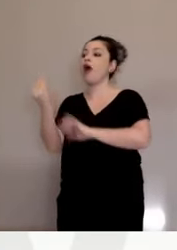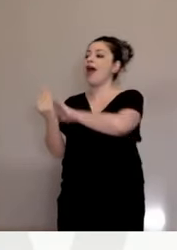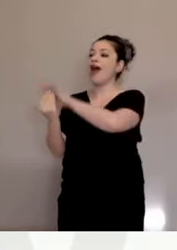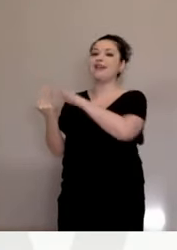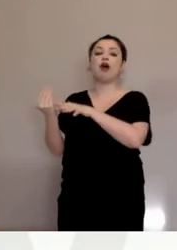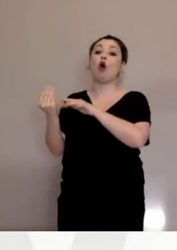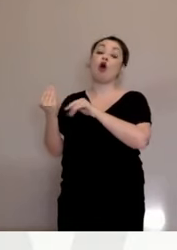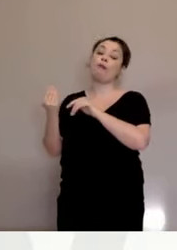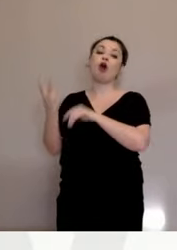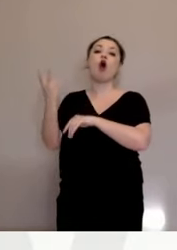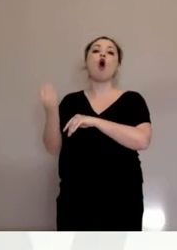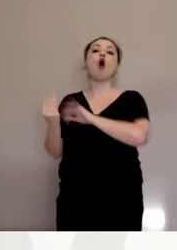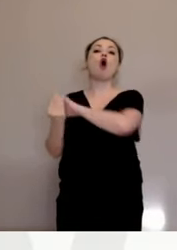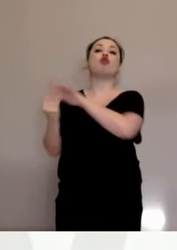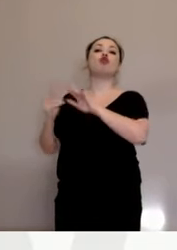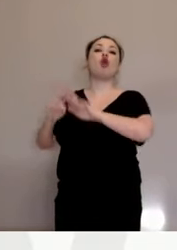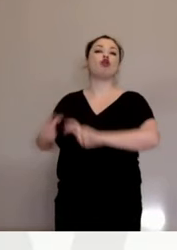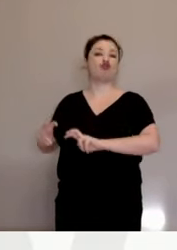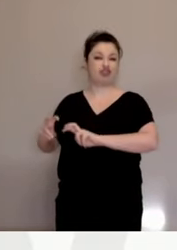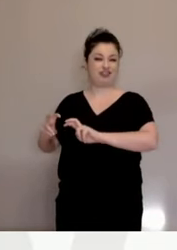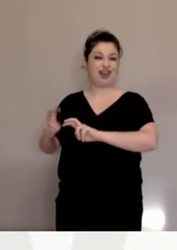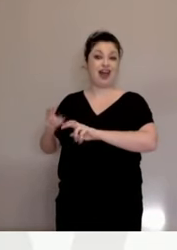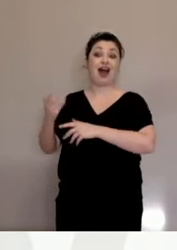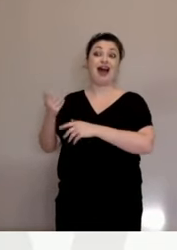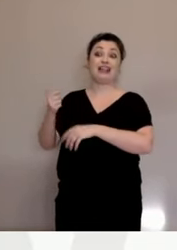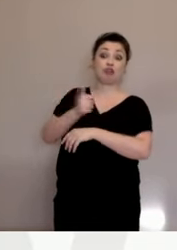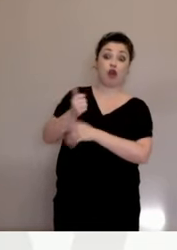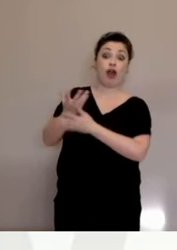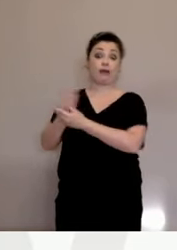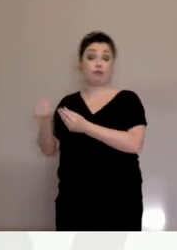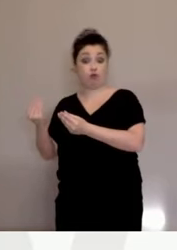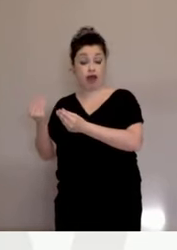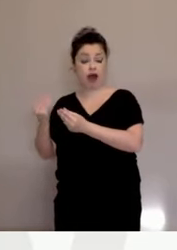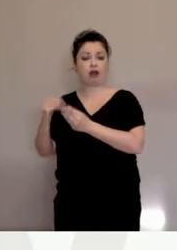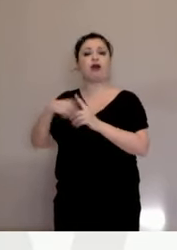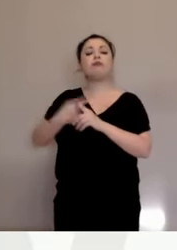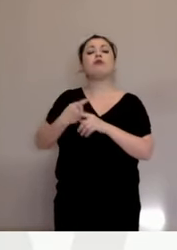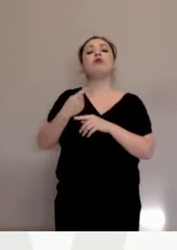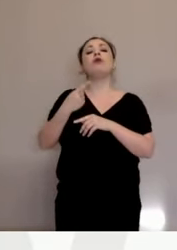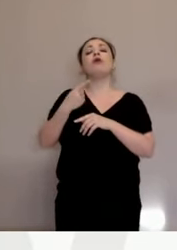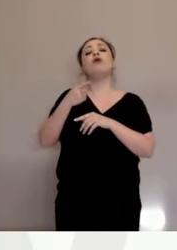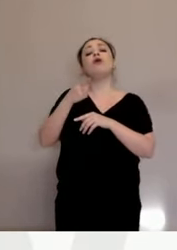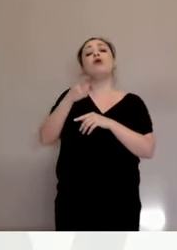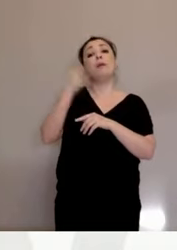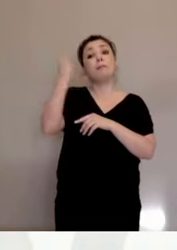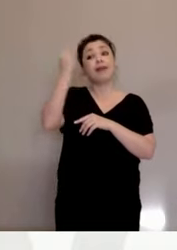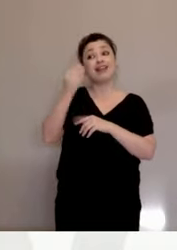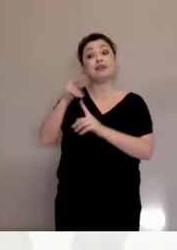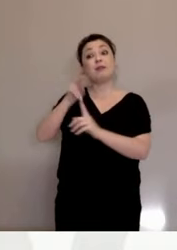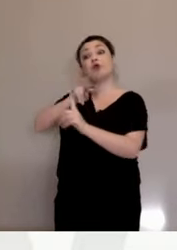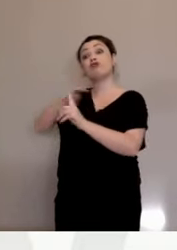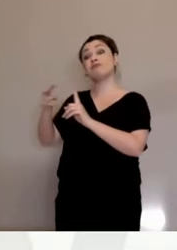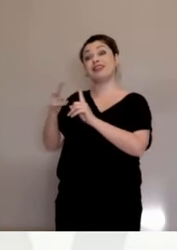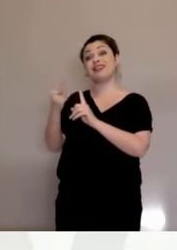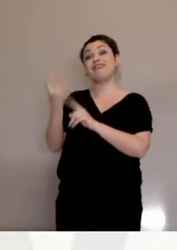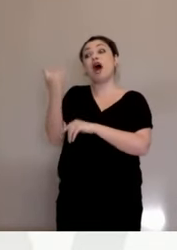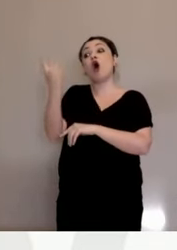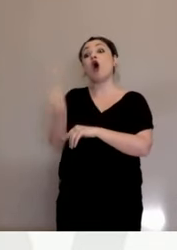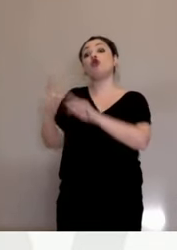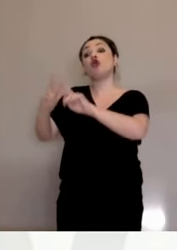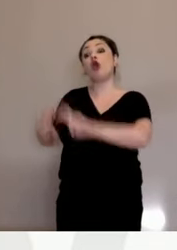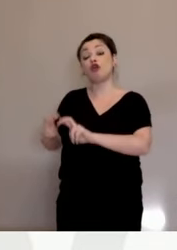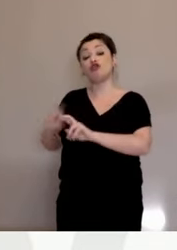plurale? E inoltre, è ancora necessaria, secondo lei, la prospettiva ontologica?